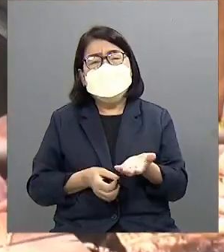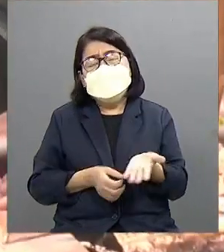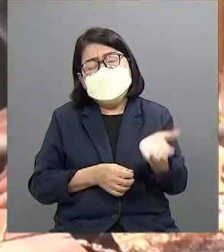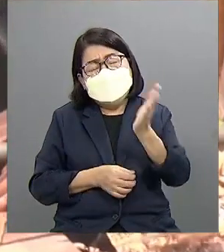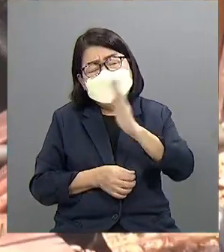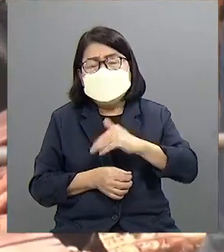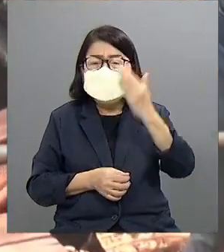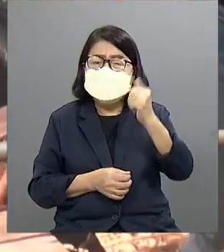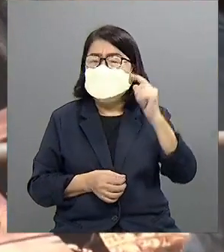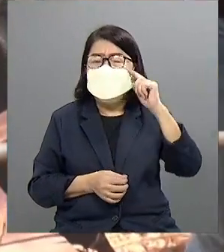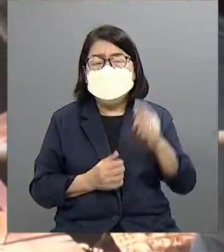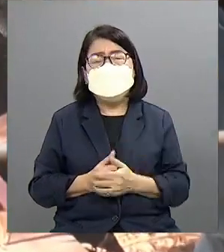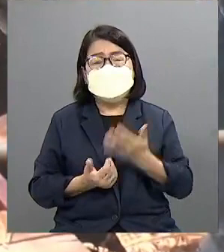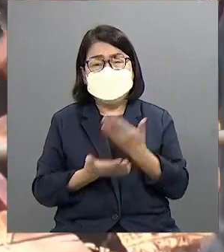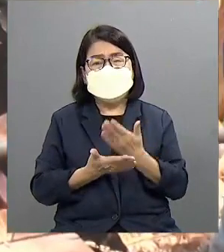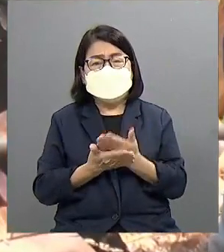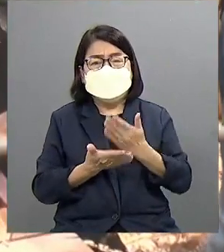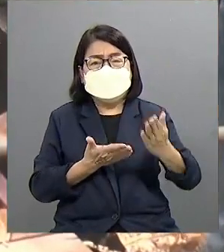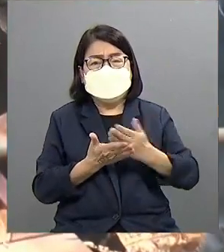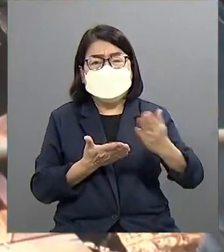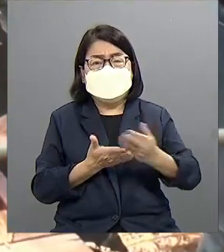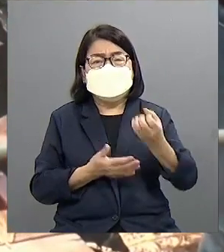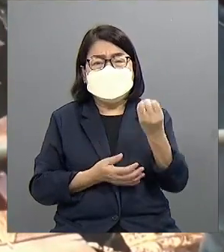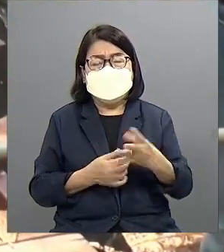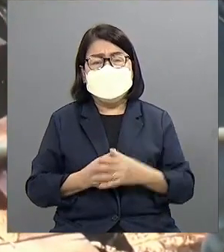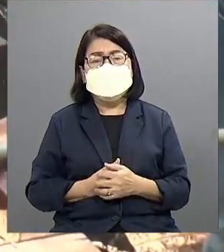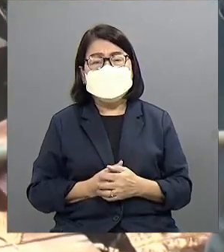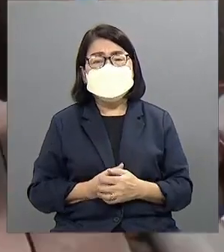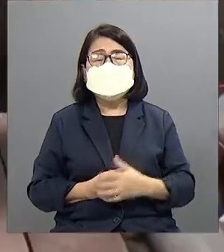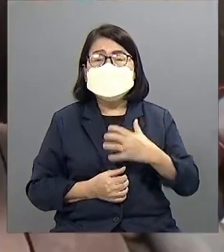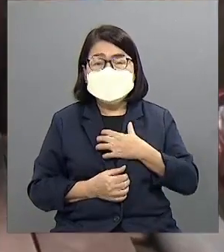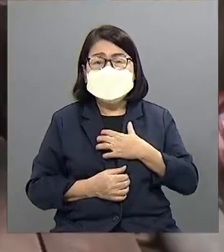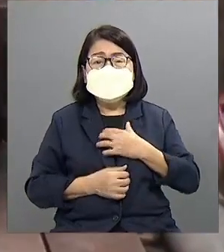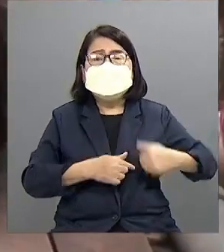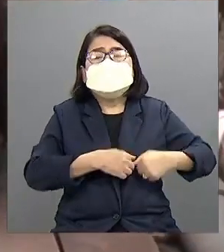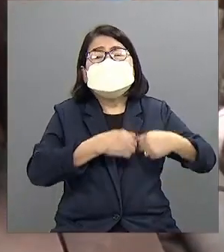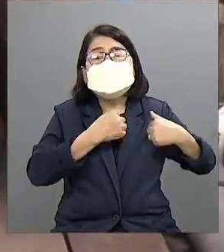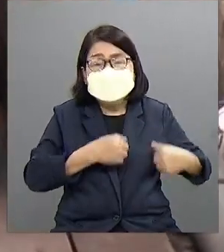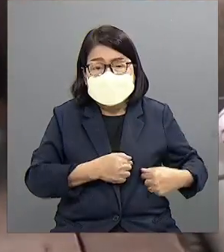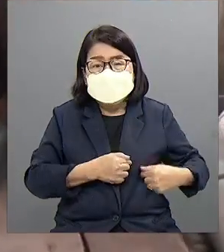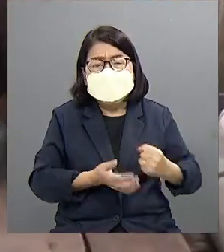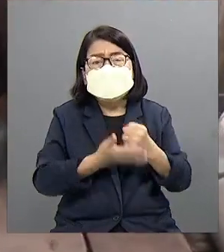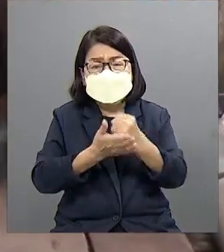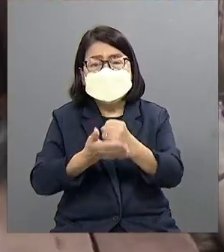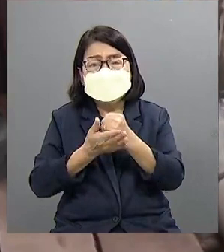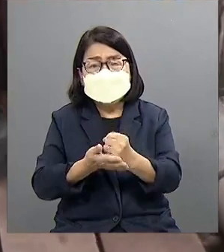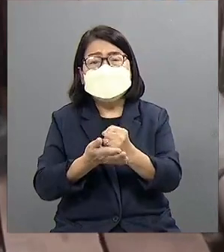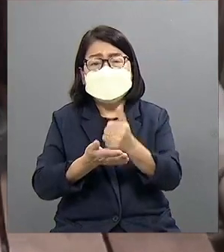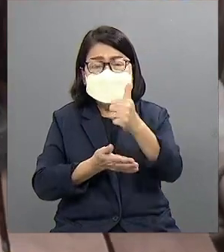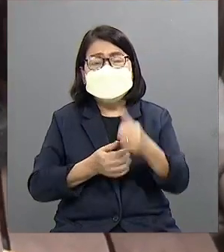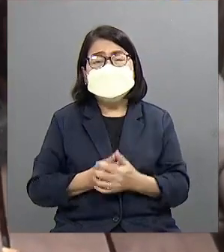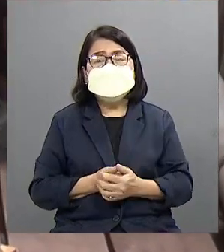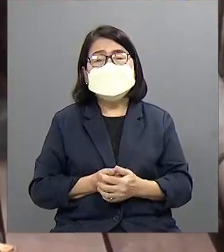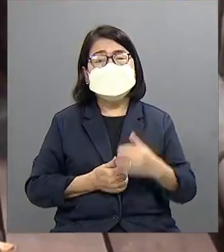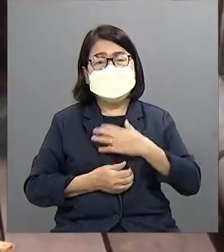งินรักษาเนี่ยหลายบาทเลยใครที่อยากจะช่วยเหลือครอบครัวนี้ร้องทุกข์ลงป้ายนี้เราเป็นสะพานบุญให้นะคะติดต่อมา